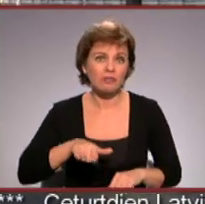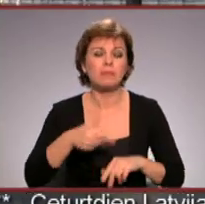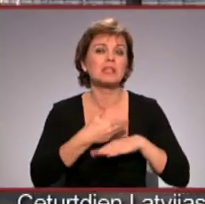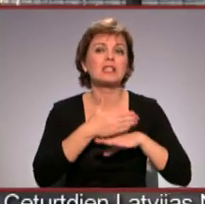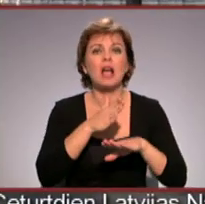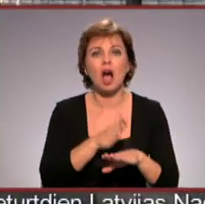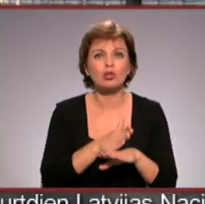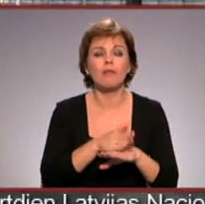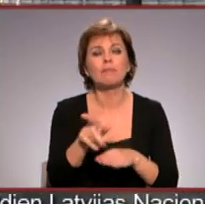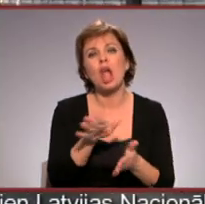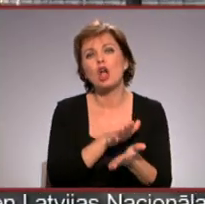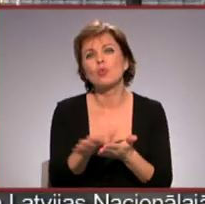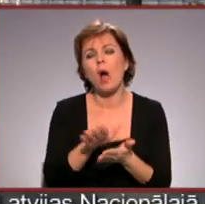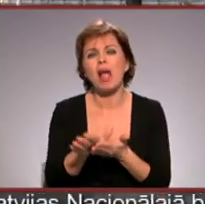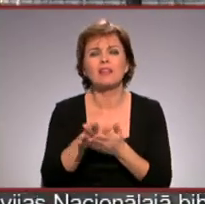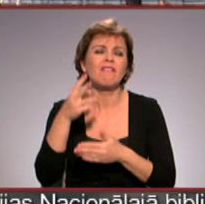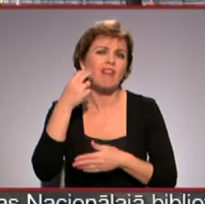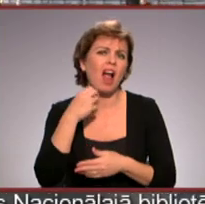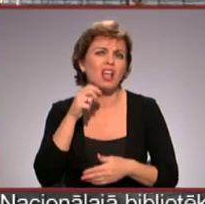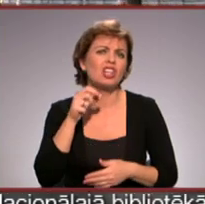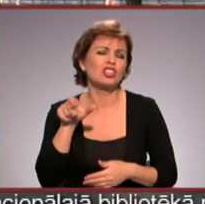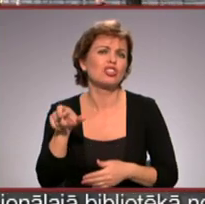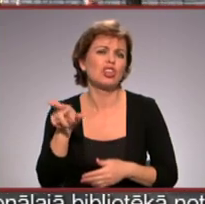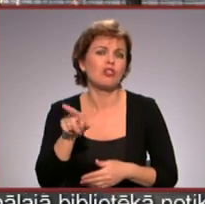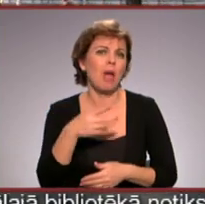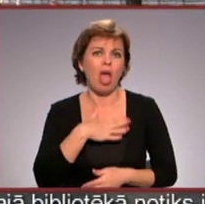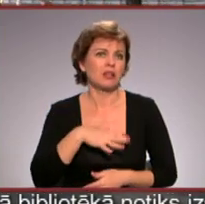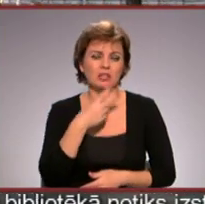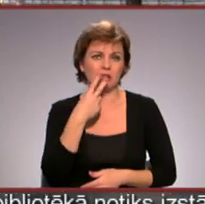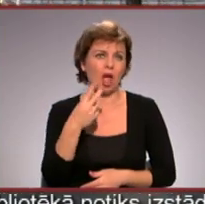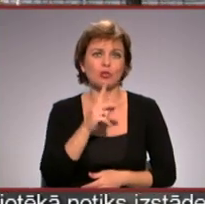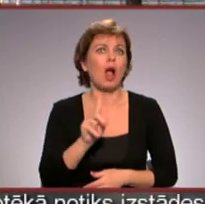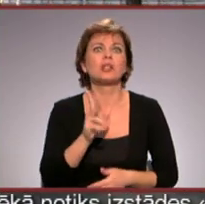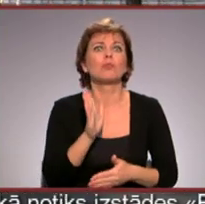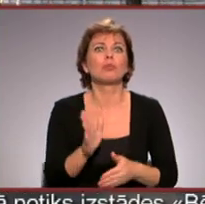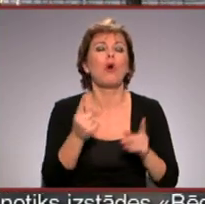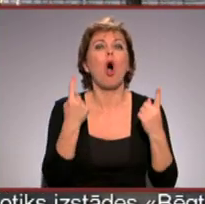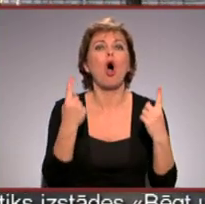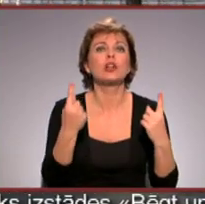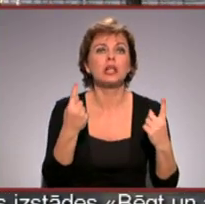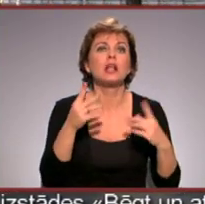tik tādām nolietotām klišajām, ka es tur neredzu, kas šajā filmā ir tik oriģināls,